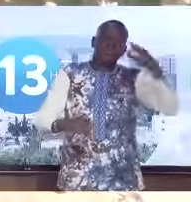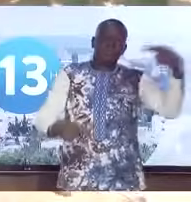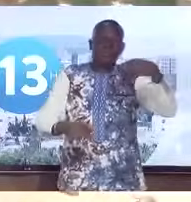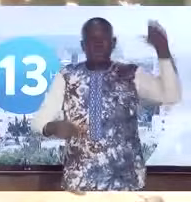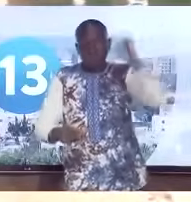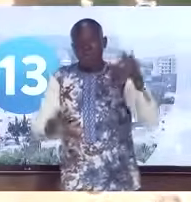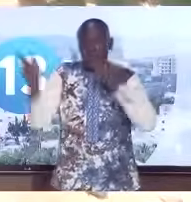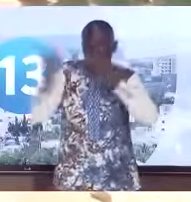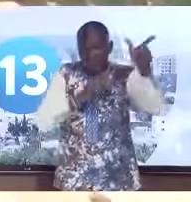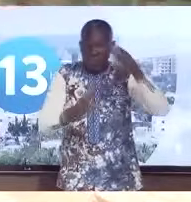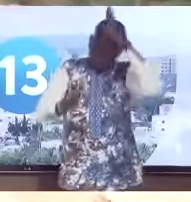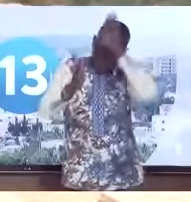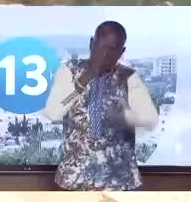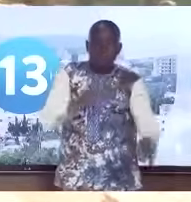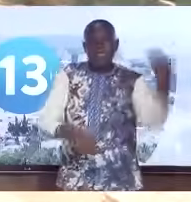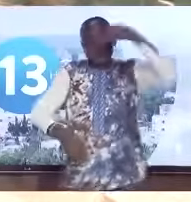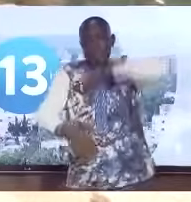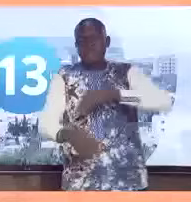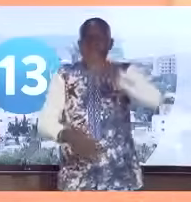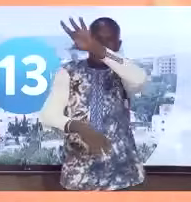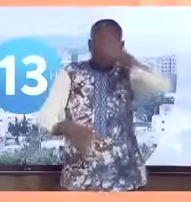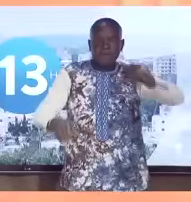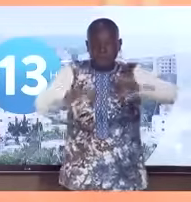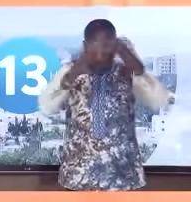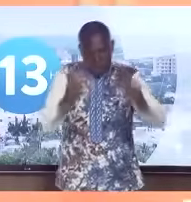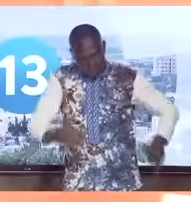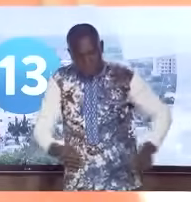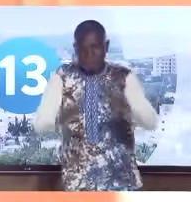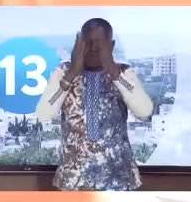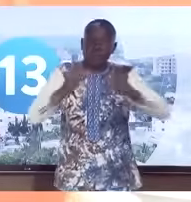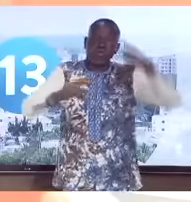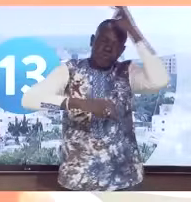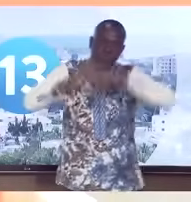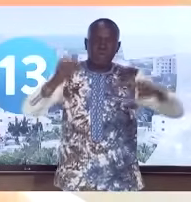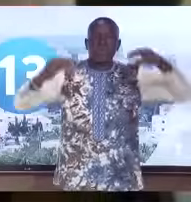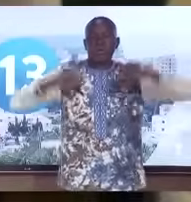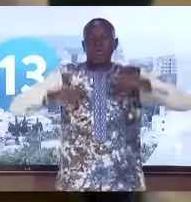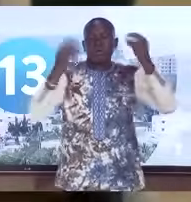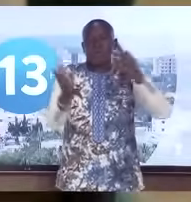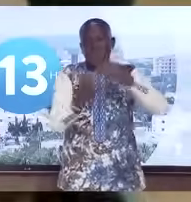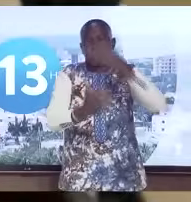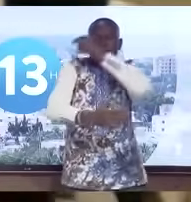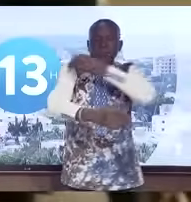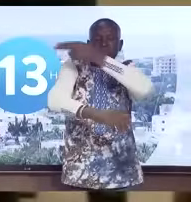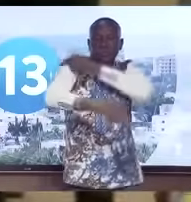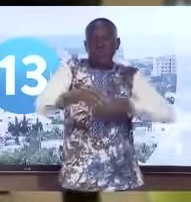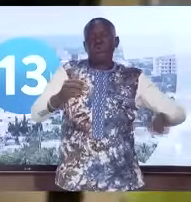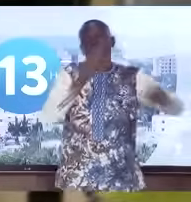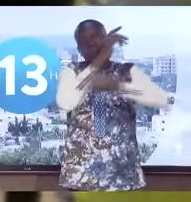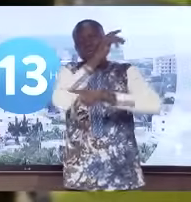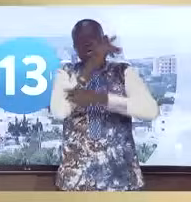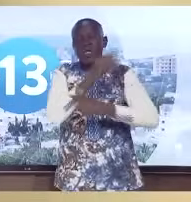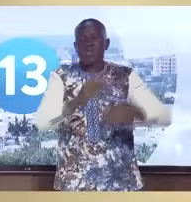irrigation d'adduction d'eau au profit de 45 maraîchers, un laboratoire médicalisé au centre médical de Corsimouro et le